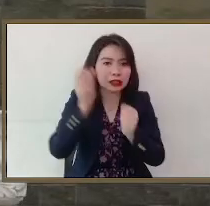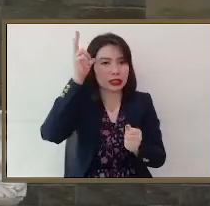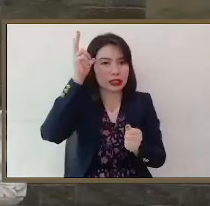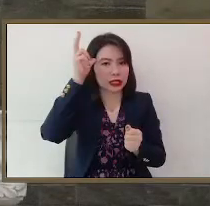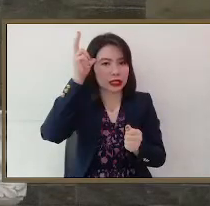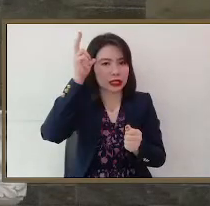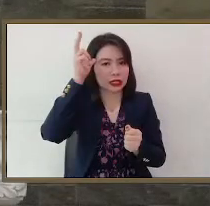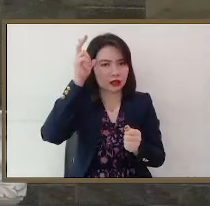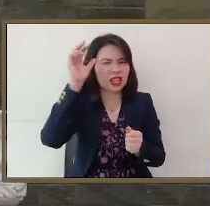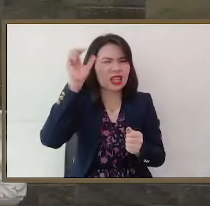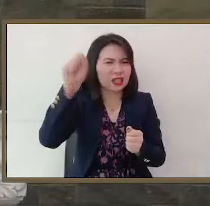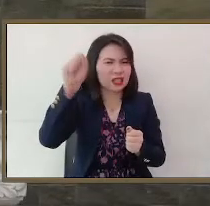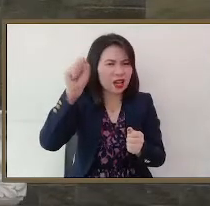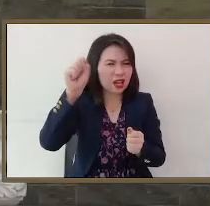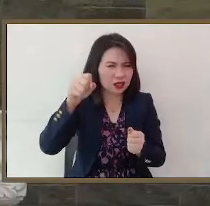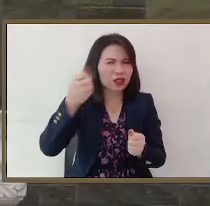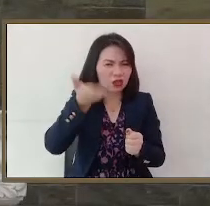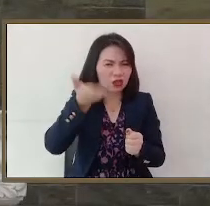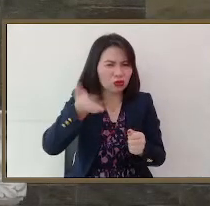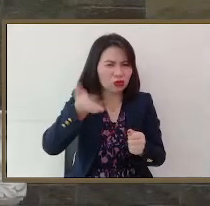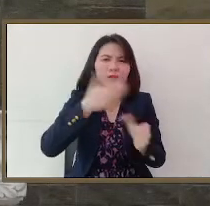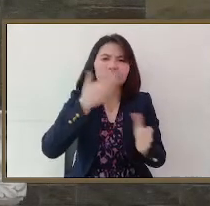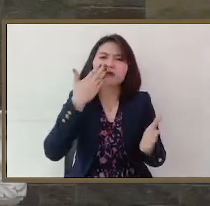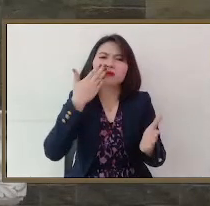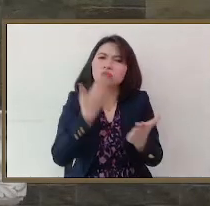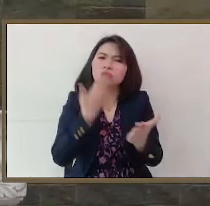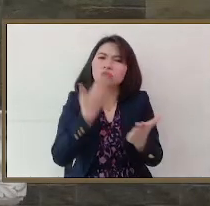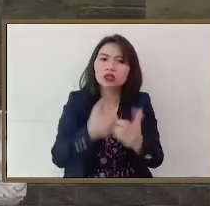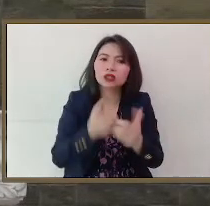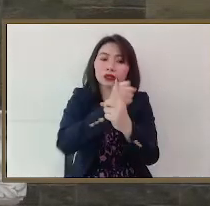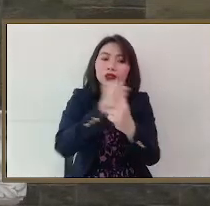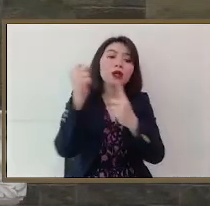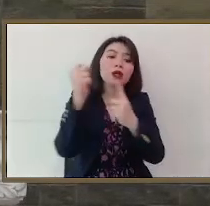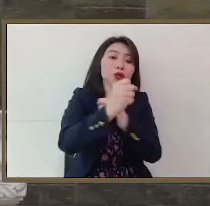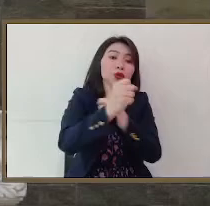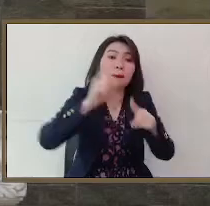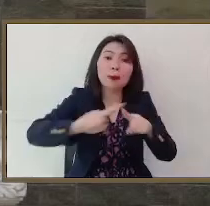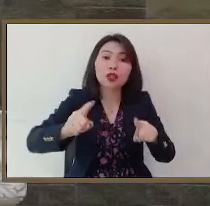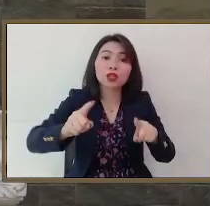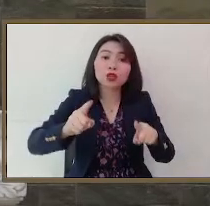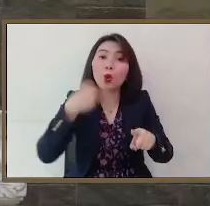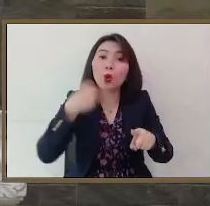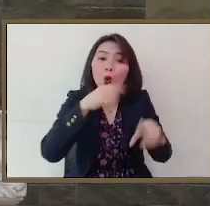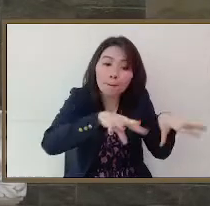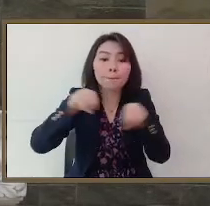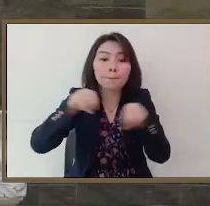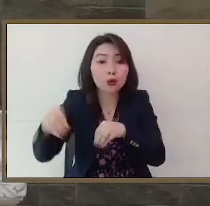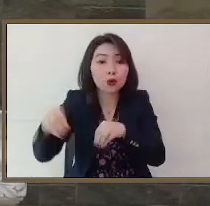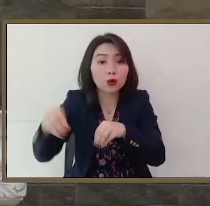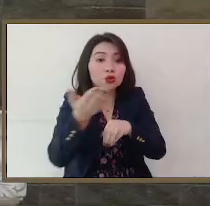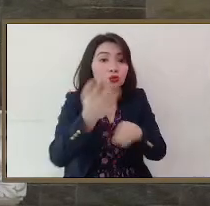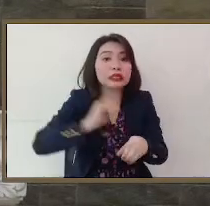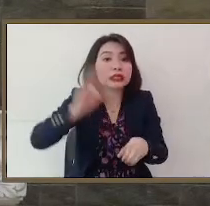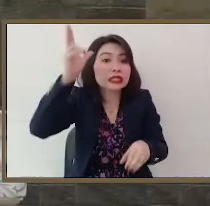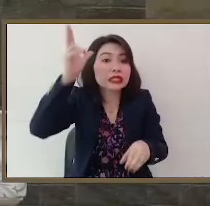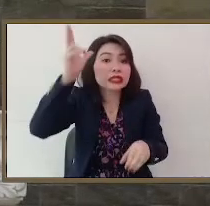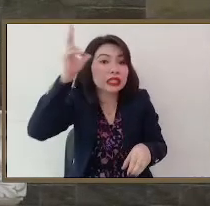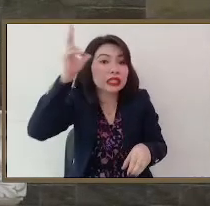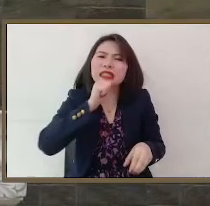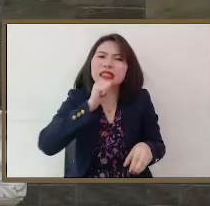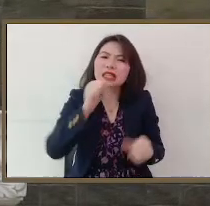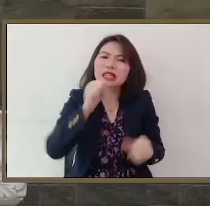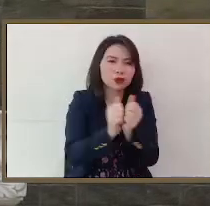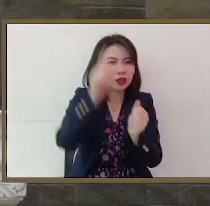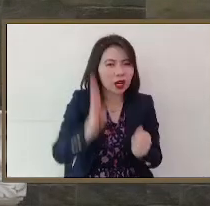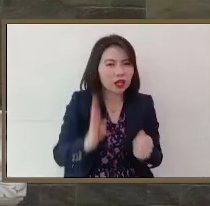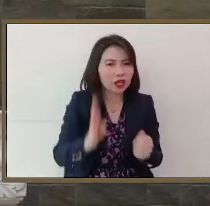Nandoon ka sa isang position na maganda, pero ang naglagay sa iyo yung Diablo at alam mong hindi mo kasama ang Diyos. Pero ang gusto lamang